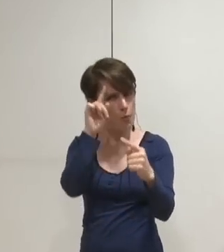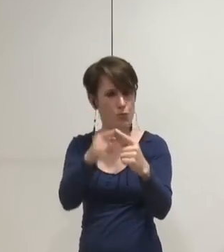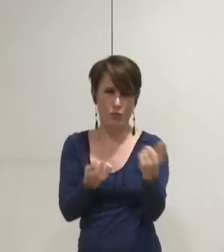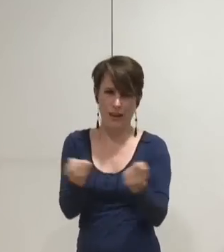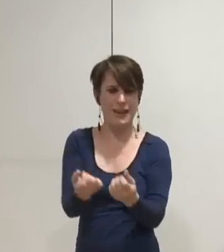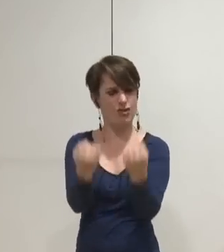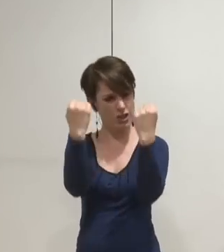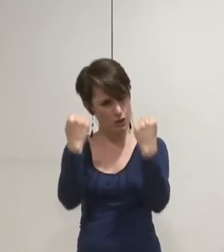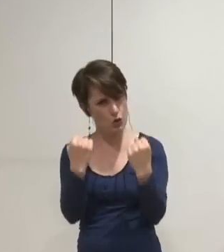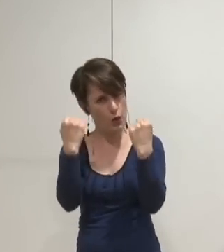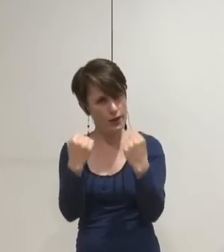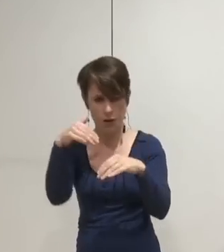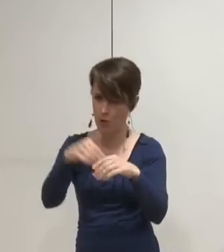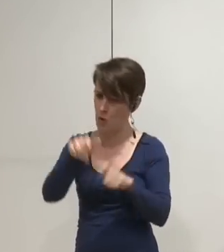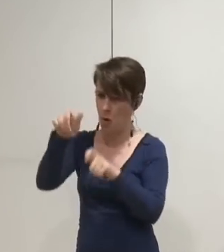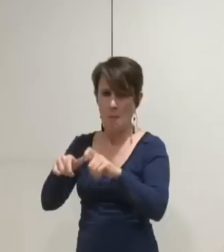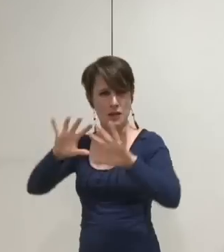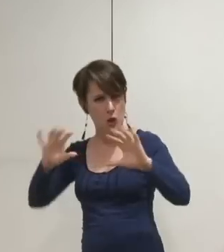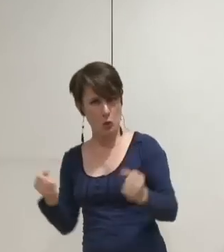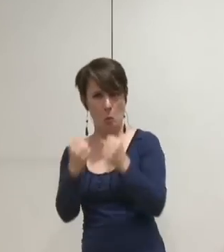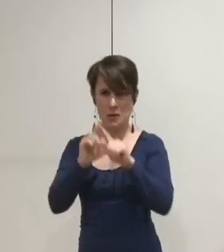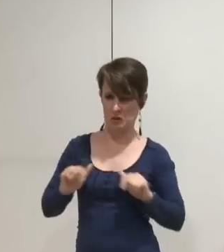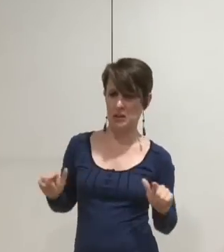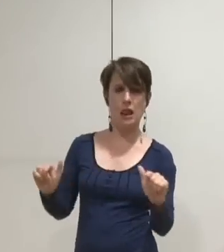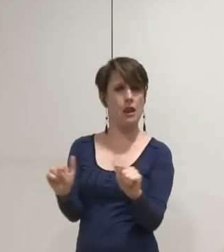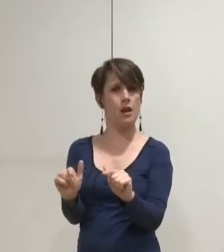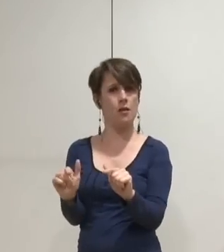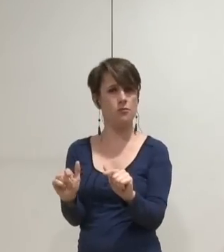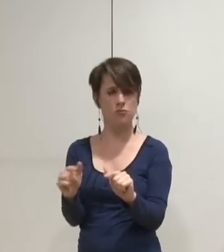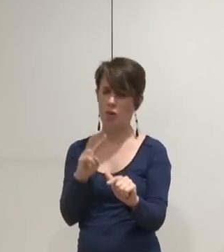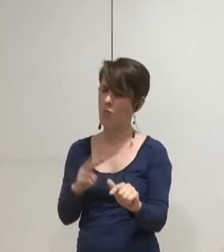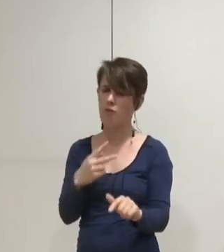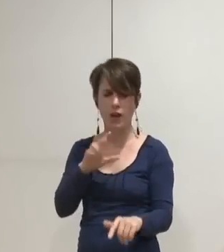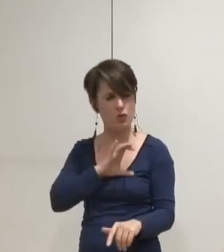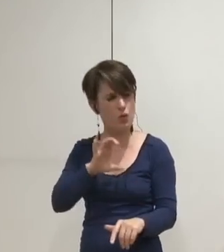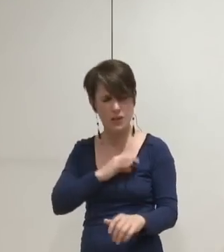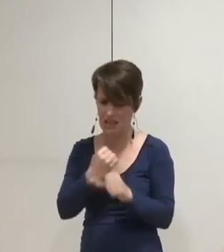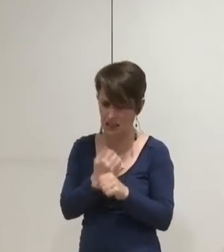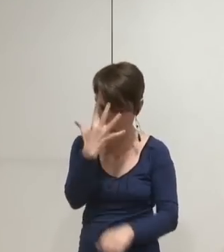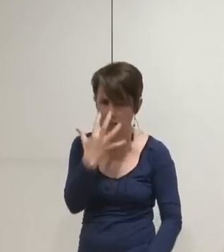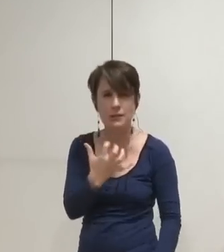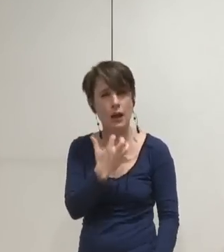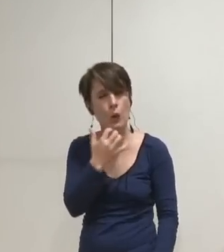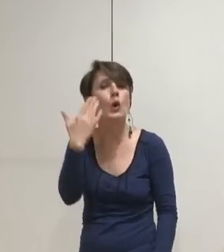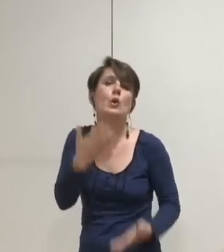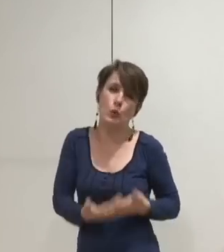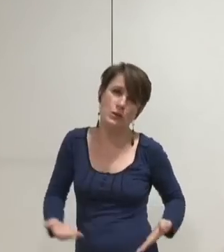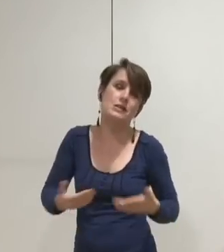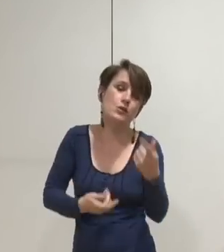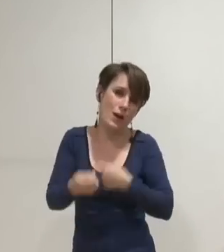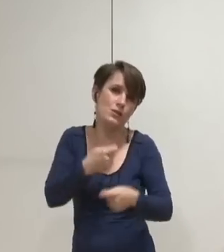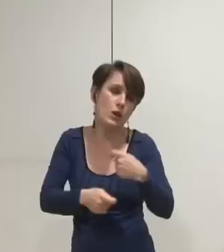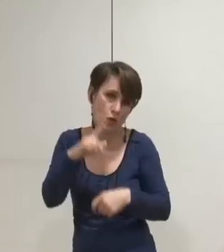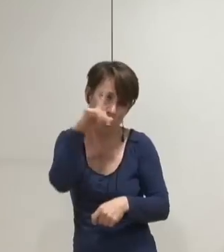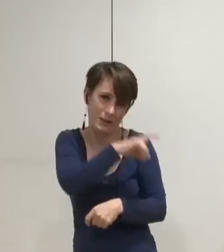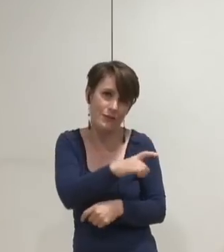suffisamment dotée en personnel et en compéten nous remplissons nos engagements avec le sérieux qui s'impose en tenant compte d'un contexte financier difficile et du